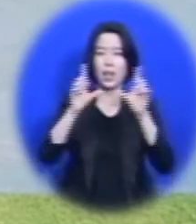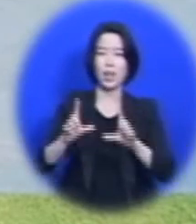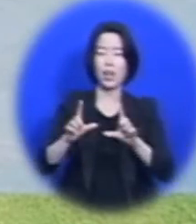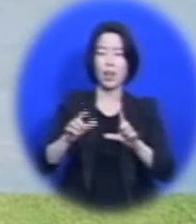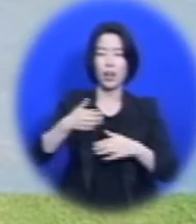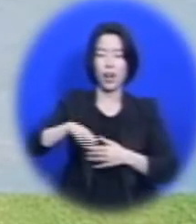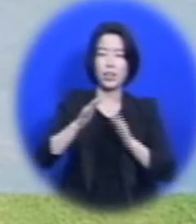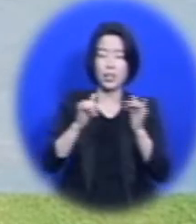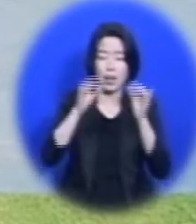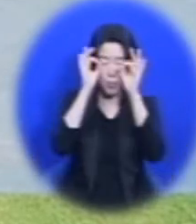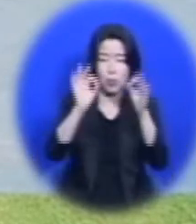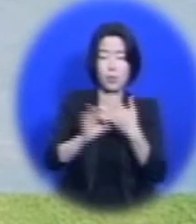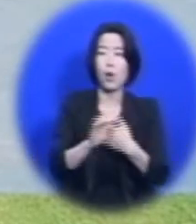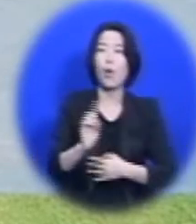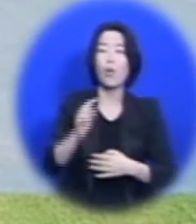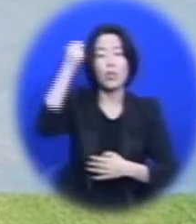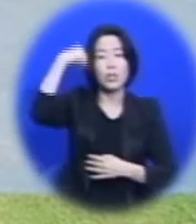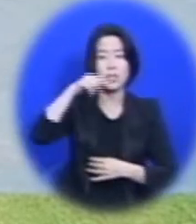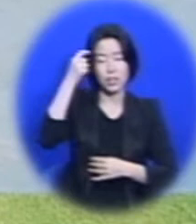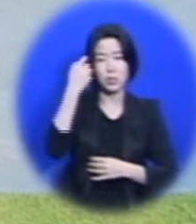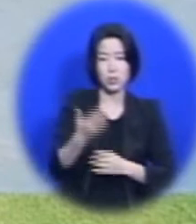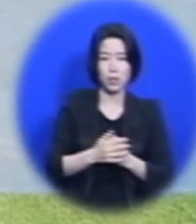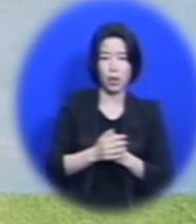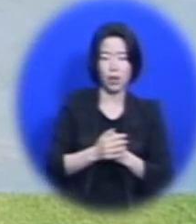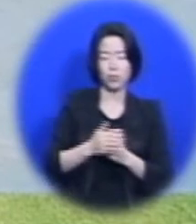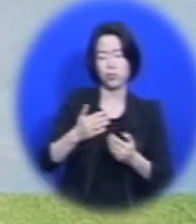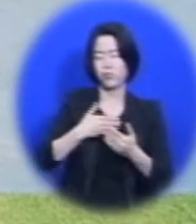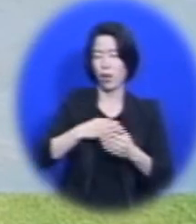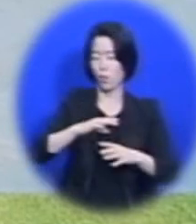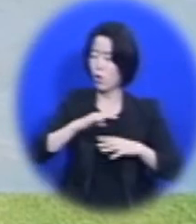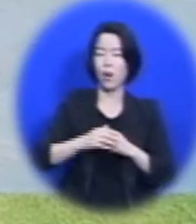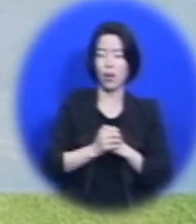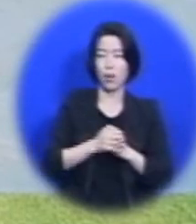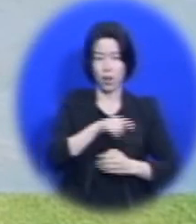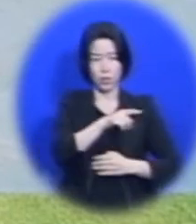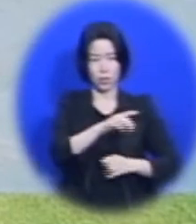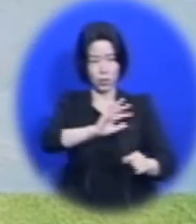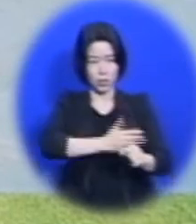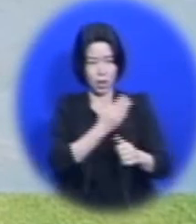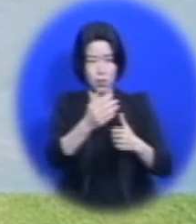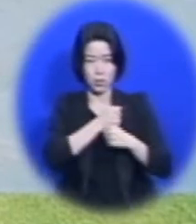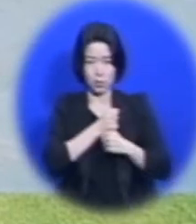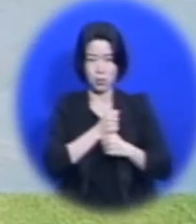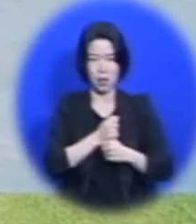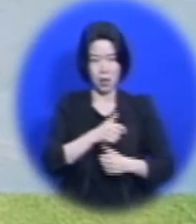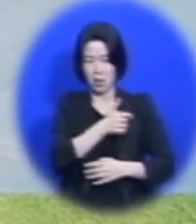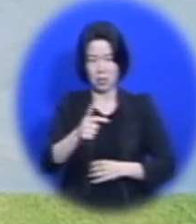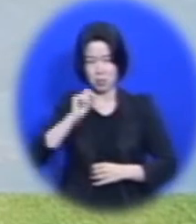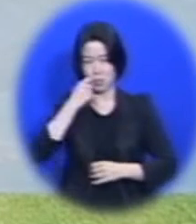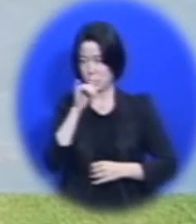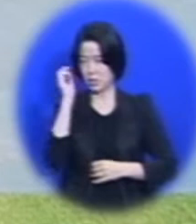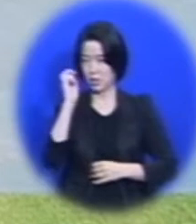보면 어떤 느낌이 듭니까? 무서운 거예요. 저 사람한테 잘못 걸리면 큰 어려움을 당하겠구나.